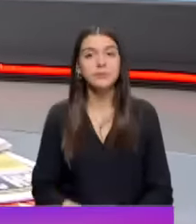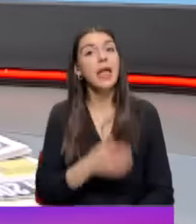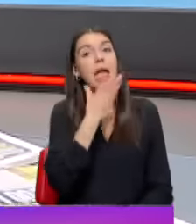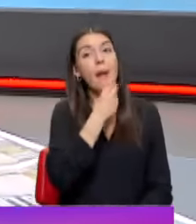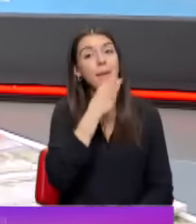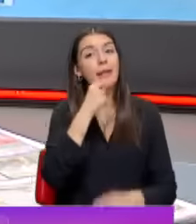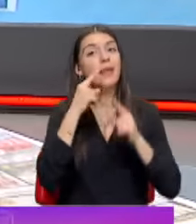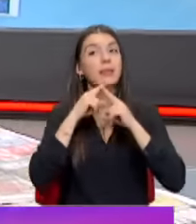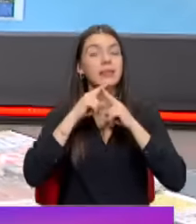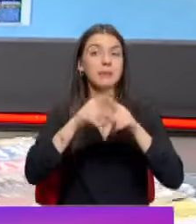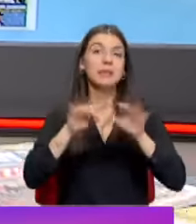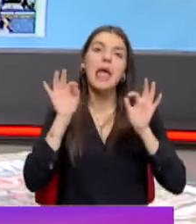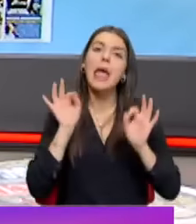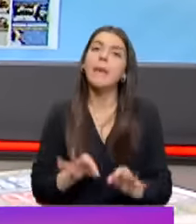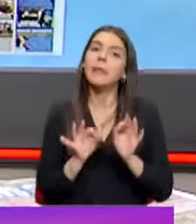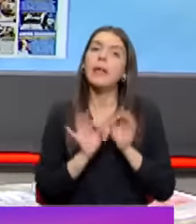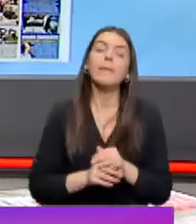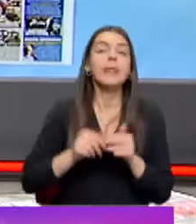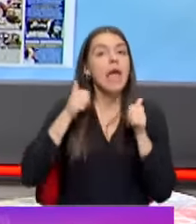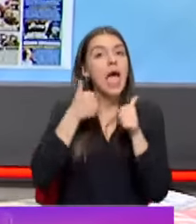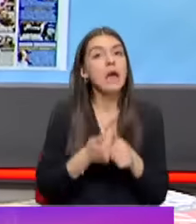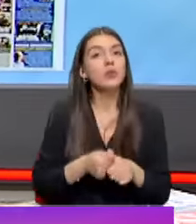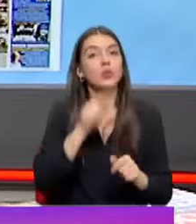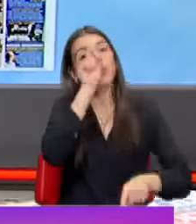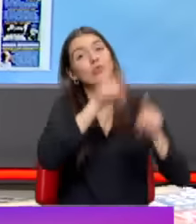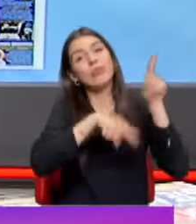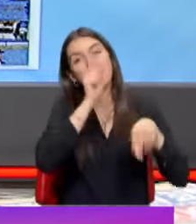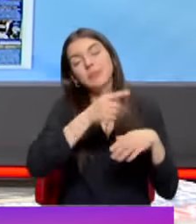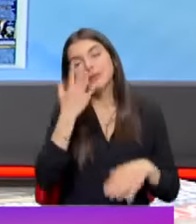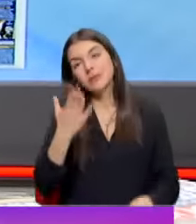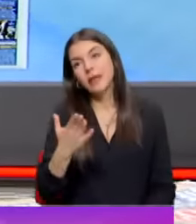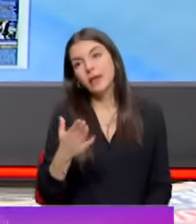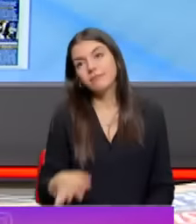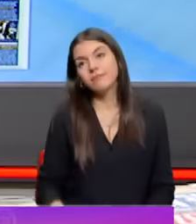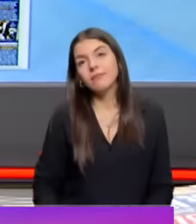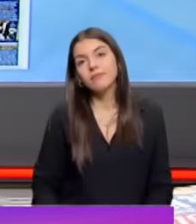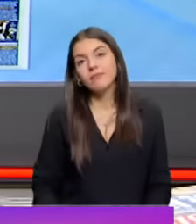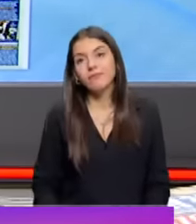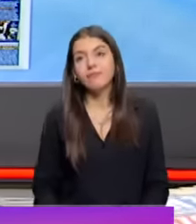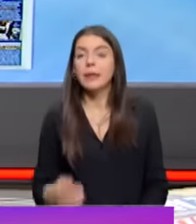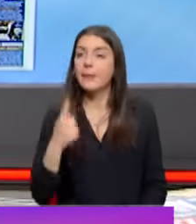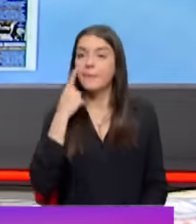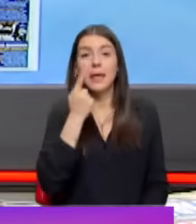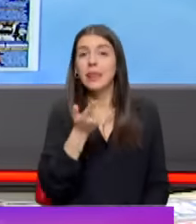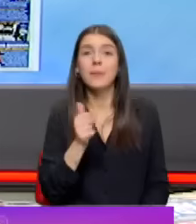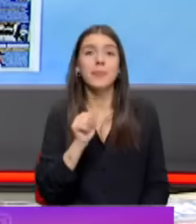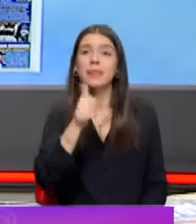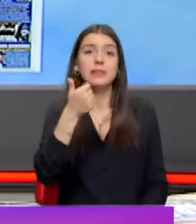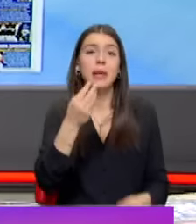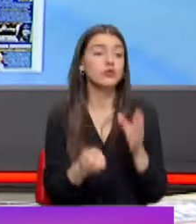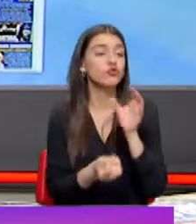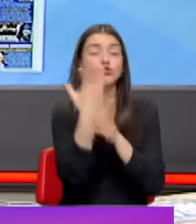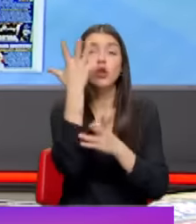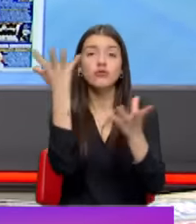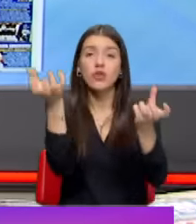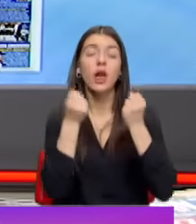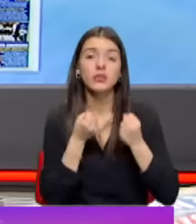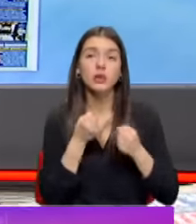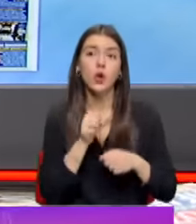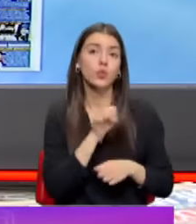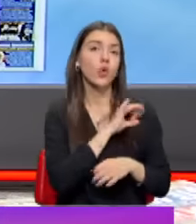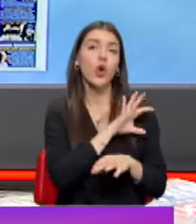Emeklilerin tepkisi de hemen hemen her gün gündemimizde sevgili izleyenler. Bakalım ne zaman sonuç alacak bu tepkiler.